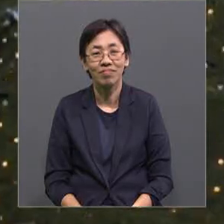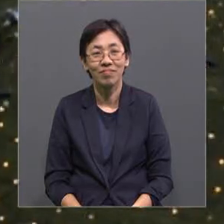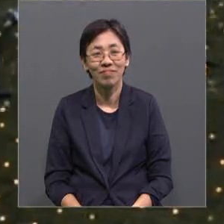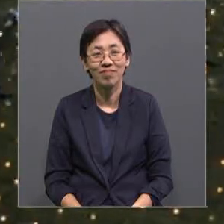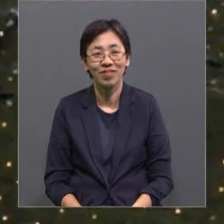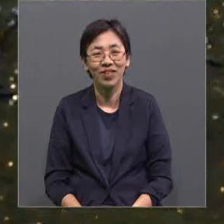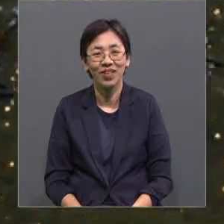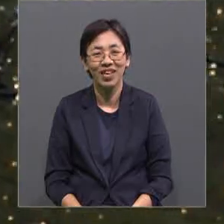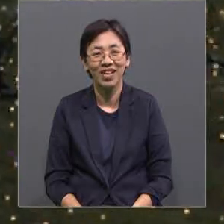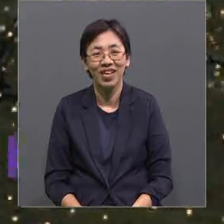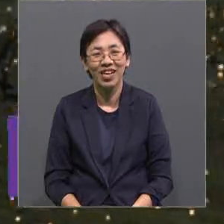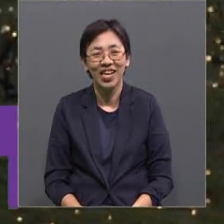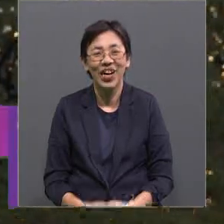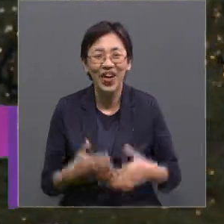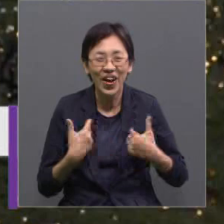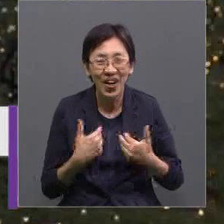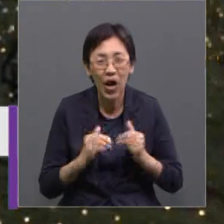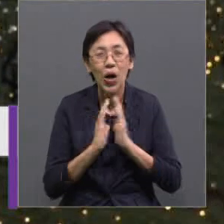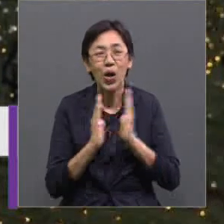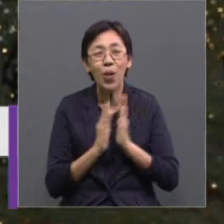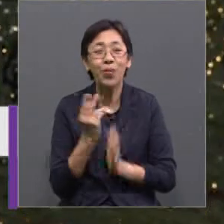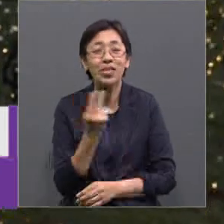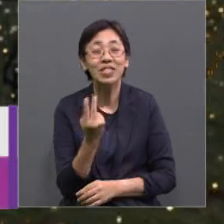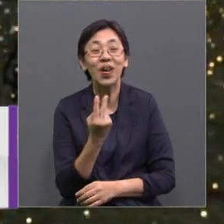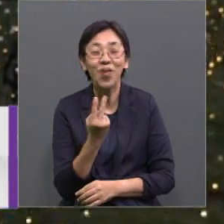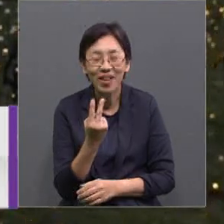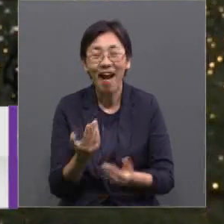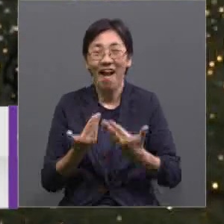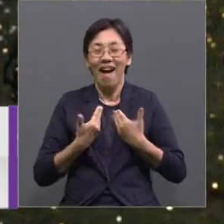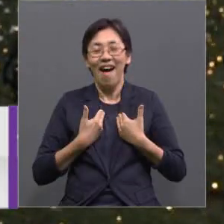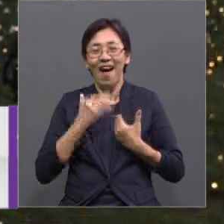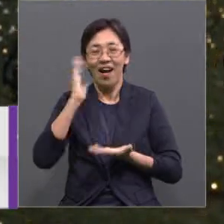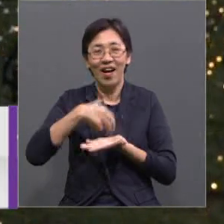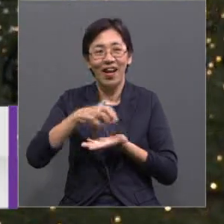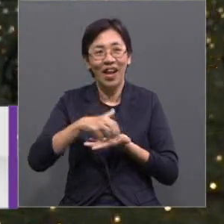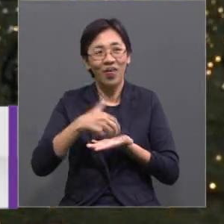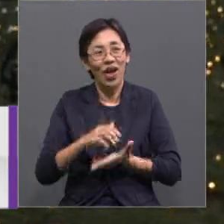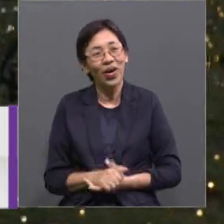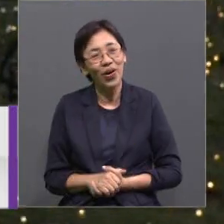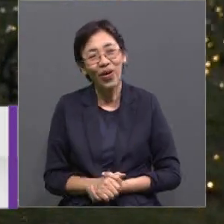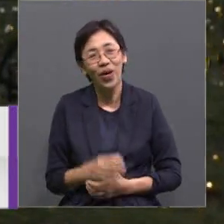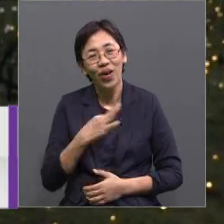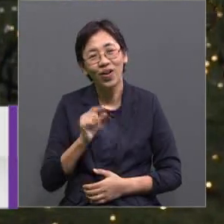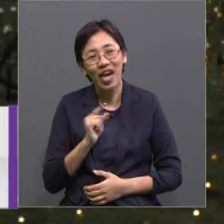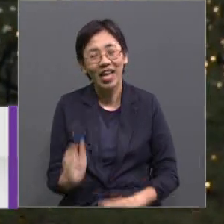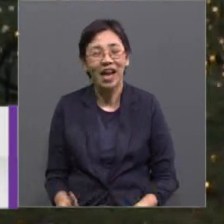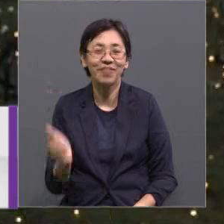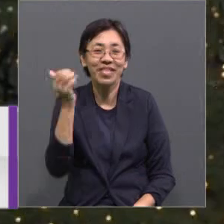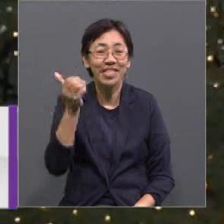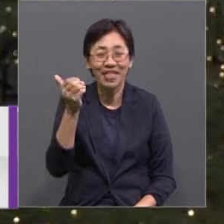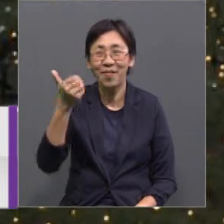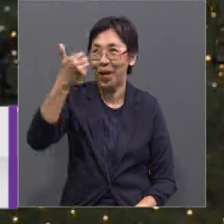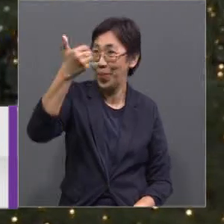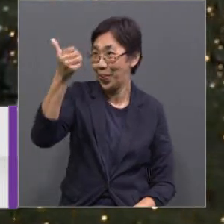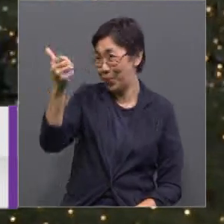โอ๊ยเพลินไปหน่อยค่ะขอบคุณพี่กุ๊กกิ๊กและพี่พีทนะคะต้องบอกว่าห้ามใจไม่ไหวจริงๆเลยค่ะที่จะต้องหยิบโทรศัพท์มือถือขึ้นม